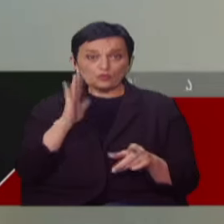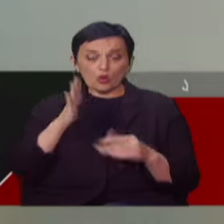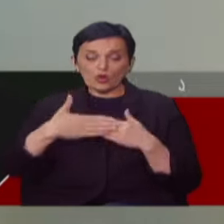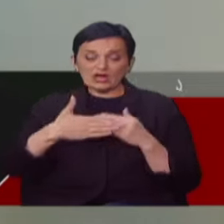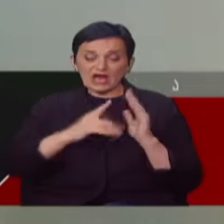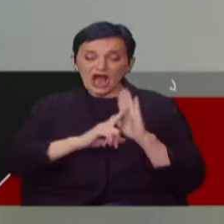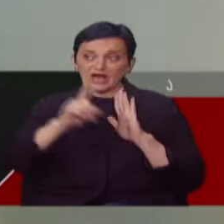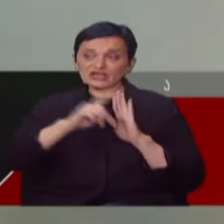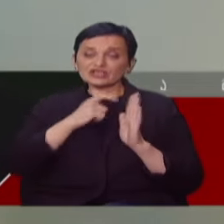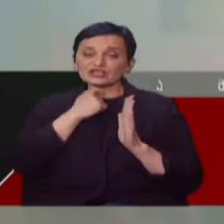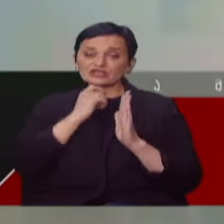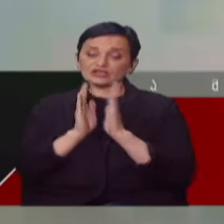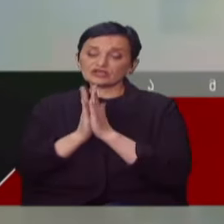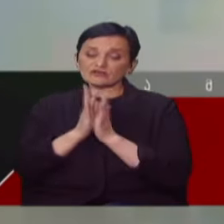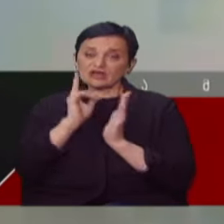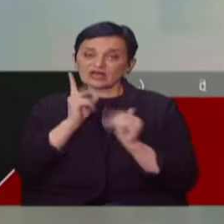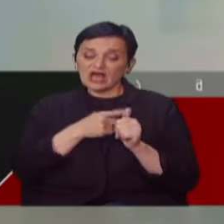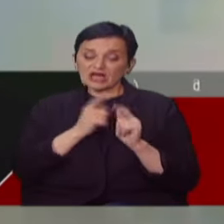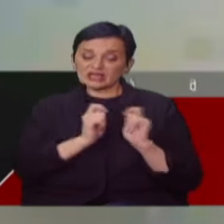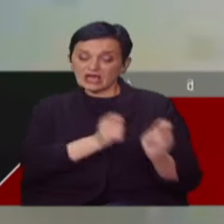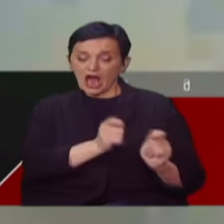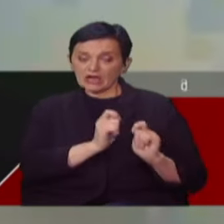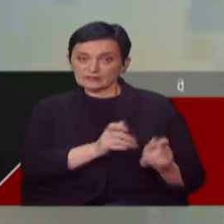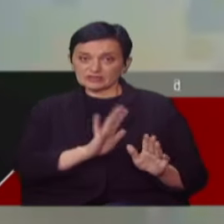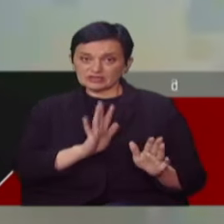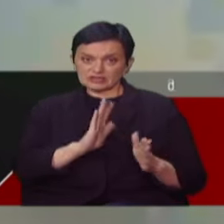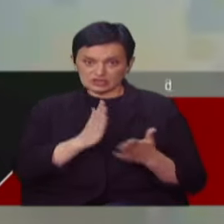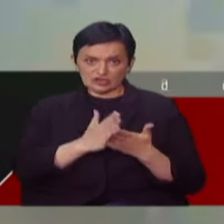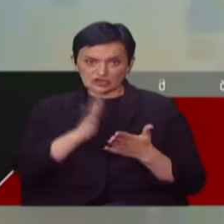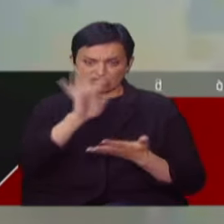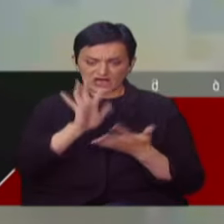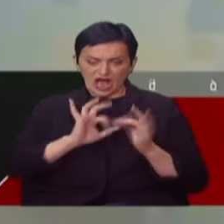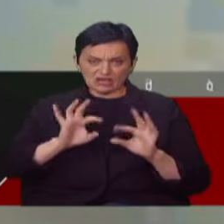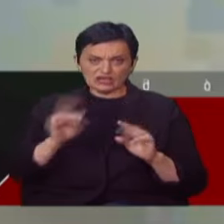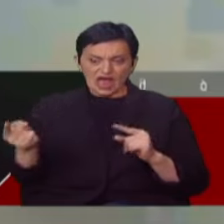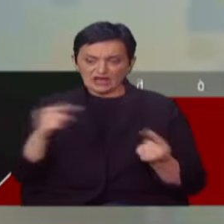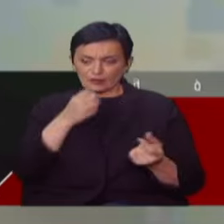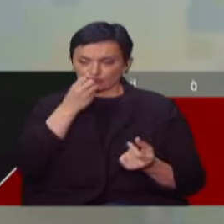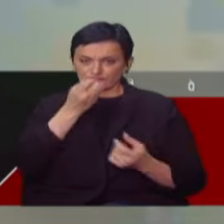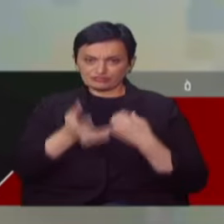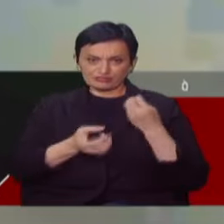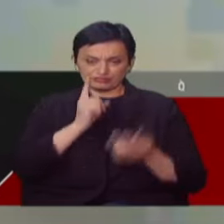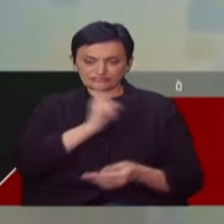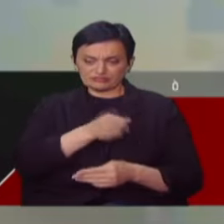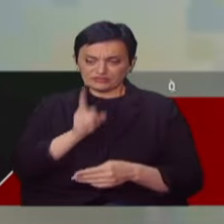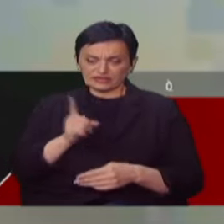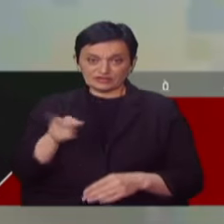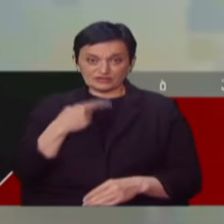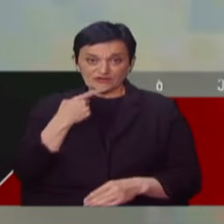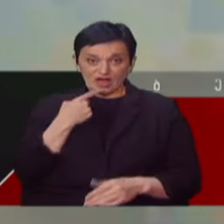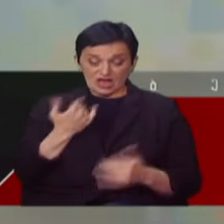კარდა-კარდა, იხვეწებოდნენ, რომ ამათ კანდიდატის სტატუსი არ მისცეთო და ამაზე საჯარო განცხადებებისა და ერთმანეთით ჩაუშვეს. Და დღეს კიდევ ერთხელ ცდილობენ, აი